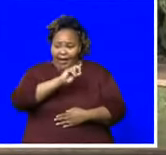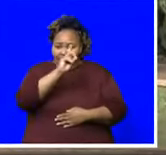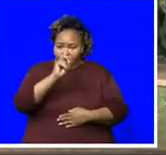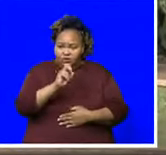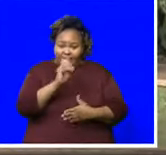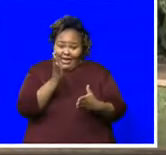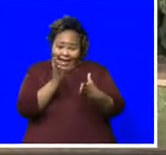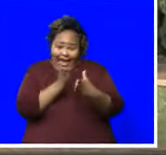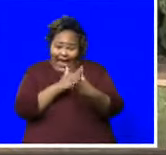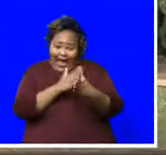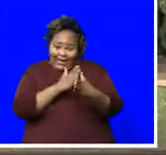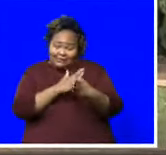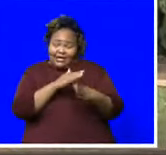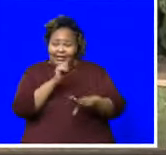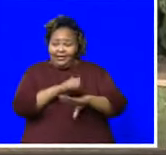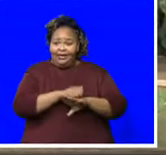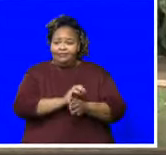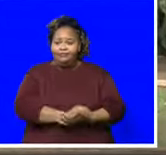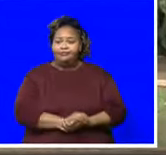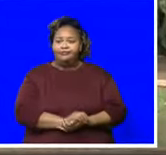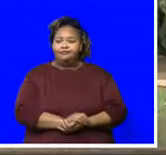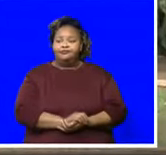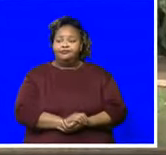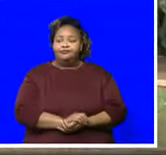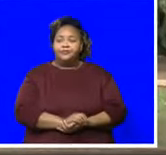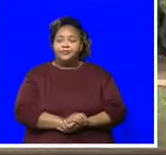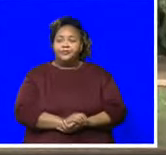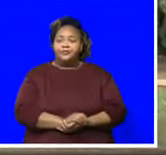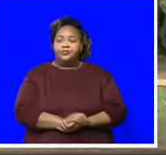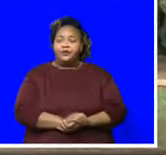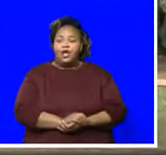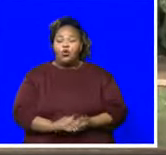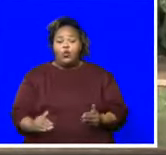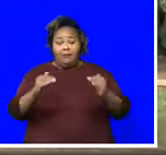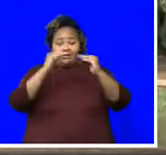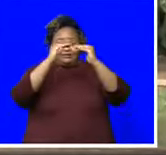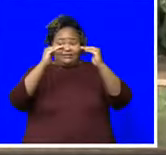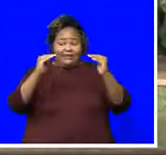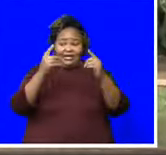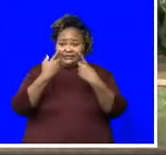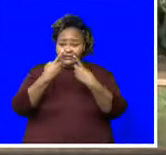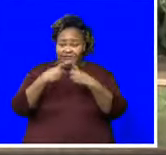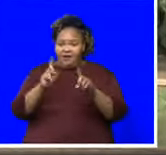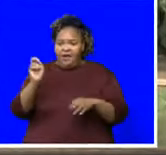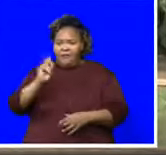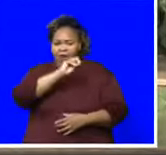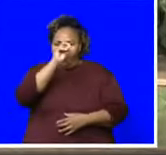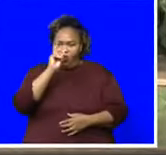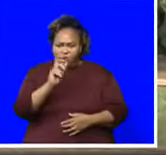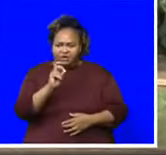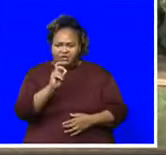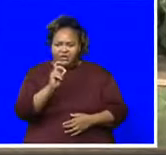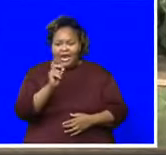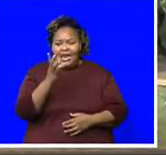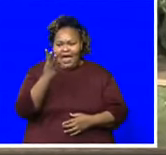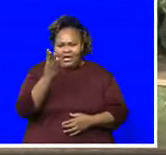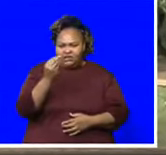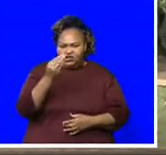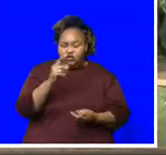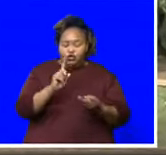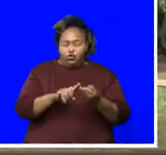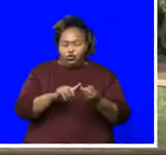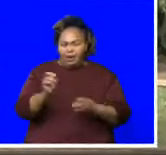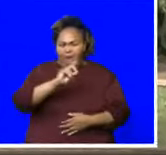lahlukile kunamazinga lesilawa bita ukuthi ngama low order questions sekuba nemazinga lashubile the high order questions so khanda ukuthi lama high order